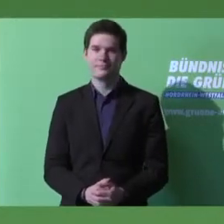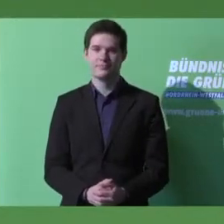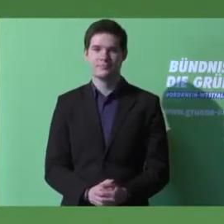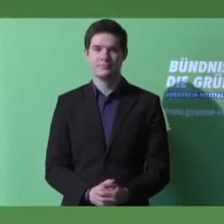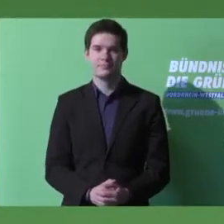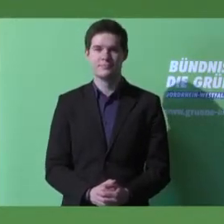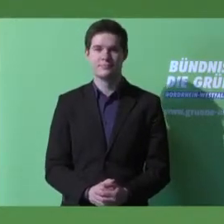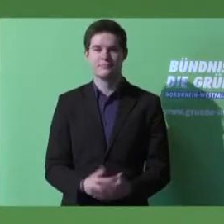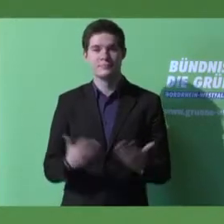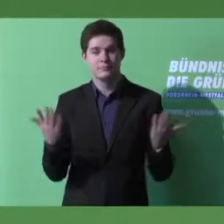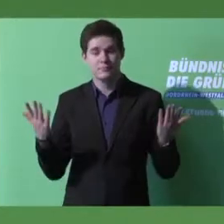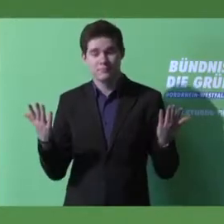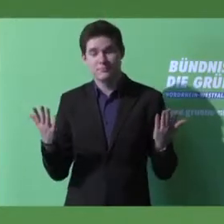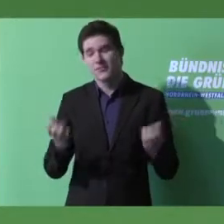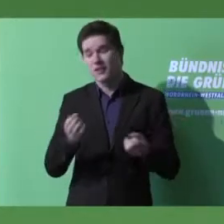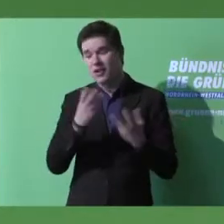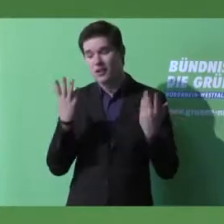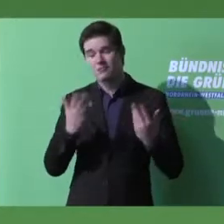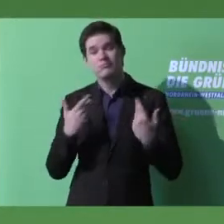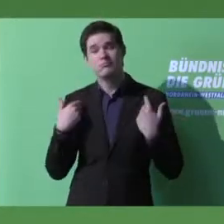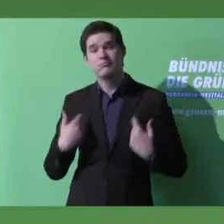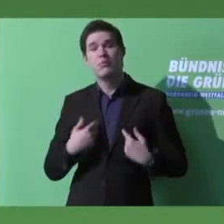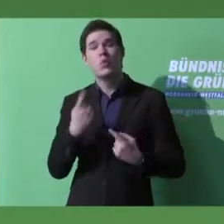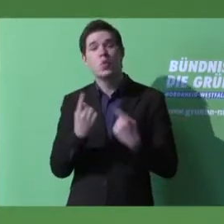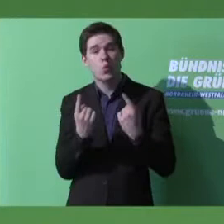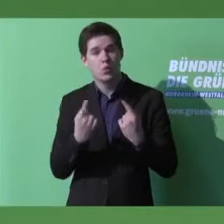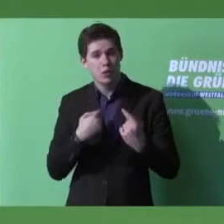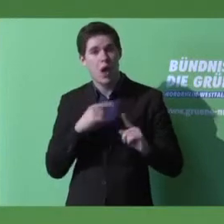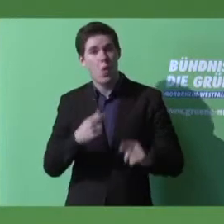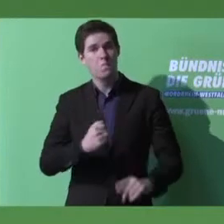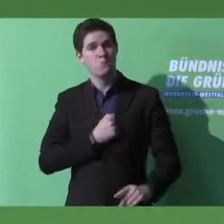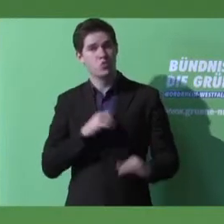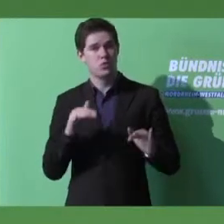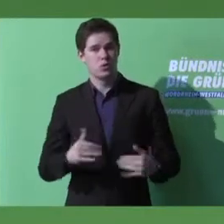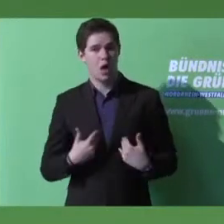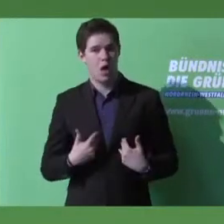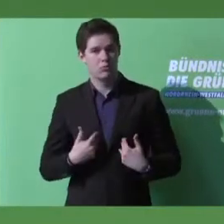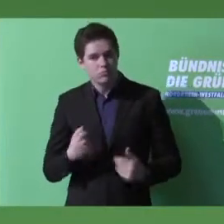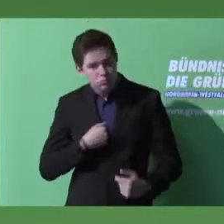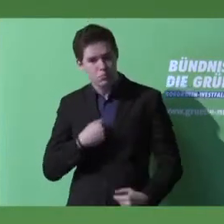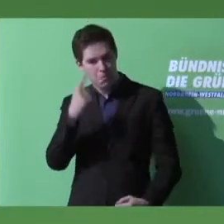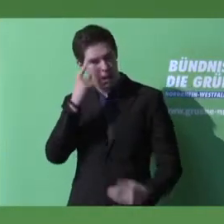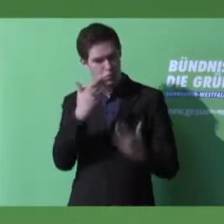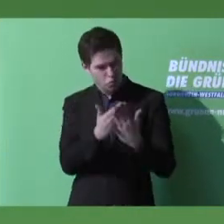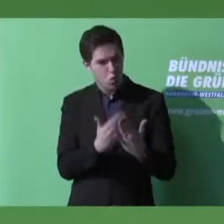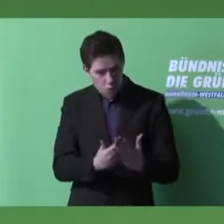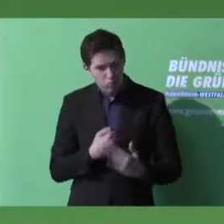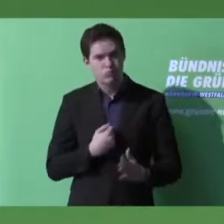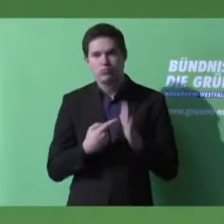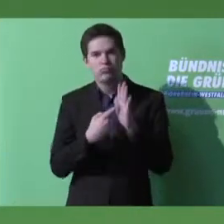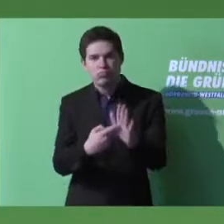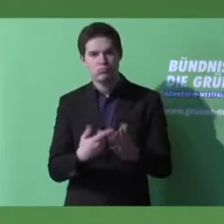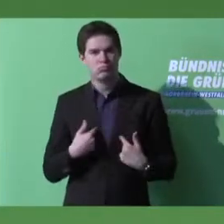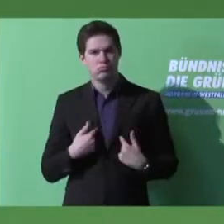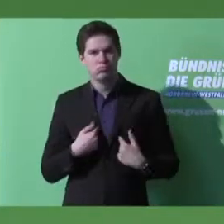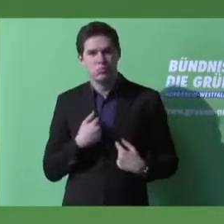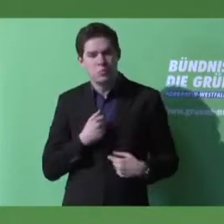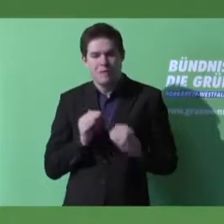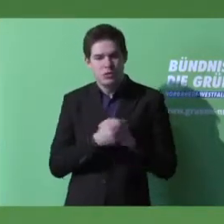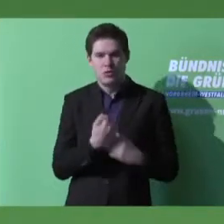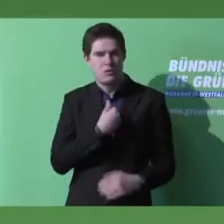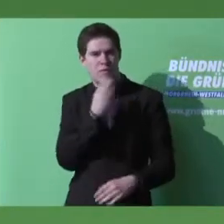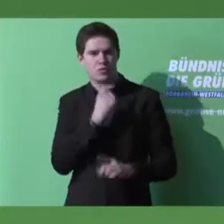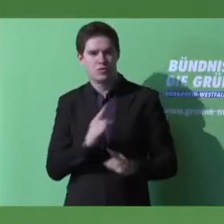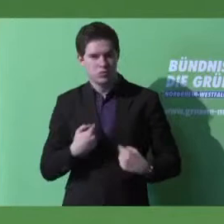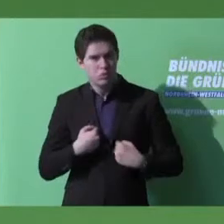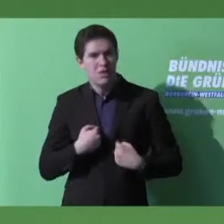Aber wir Grüne, wir haben auch den Mut, dazu zu stehen, dass es die Dinge nicht einfach